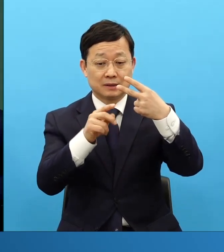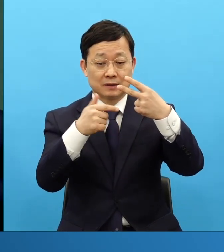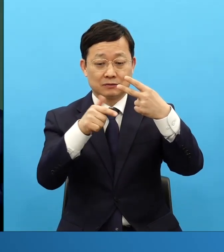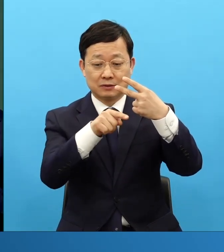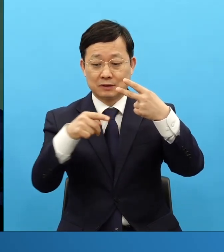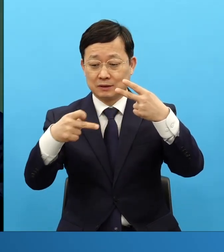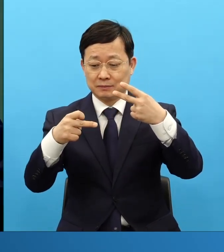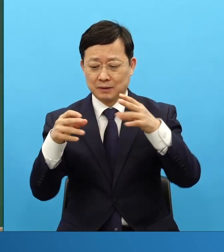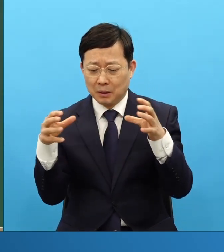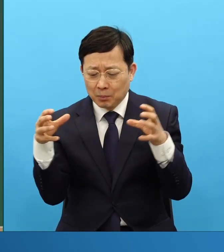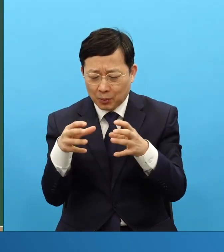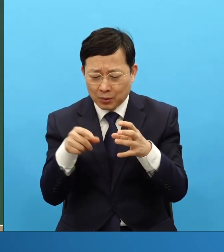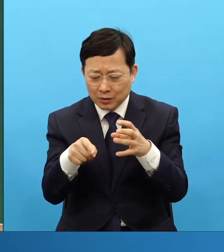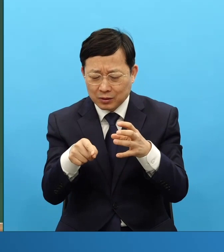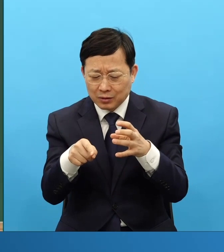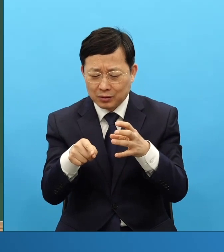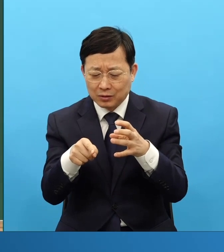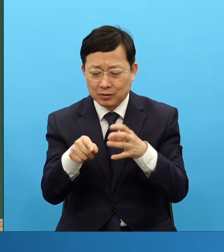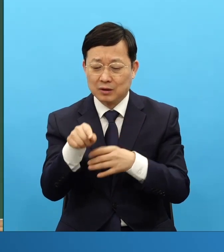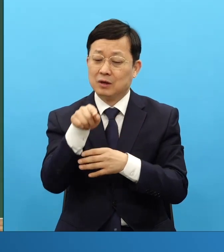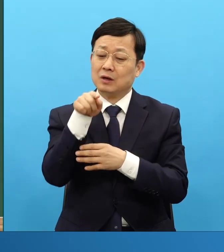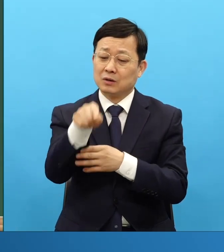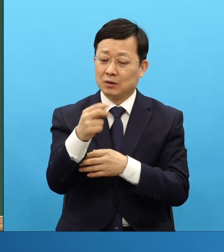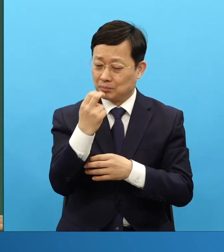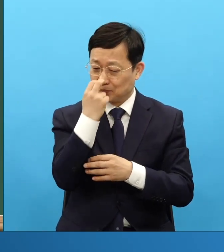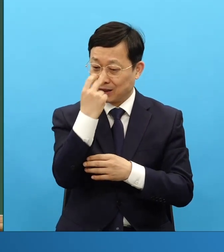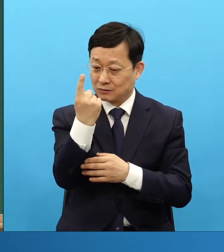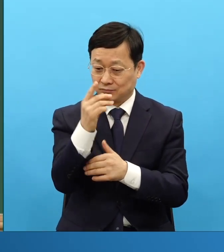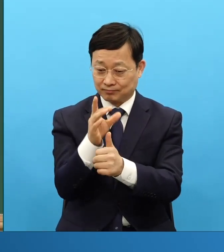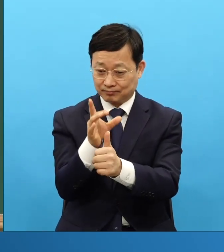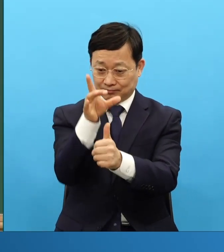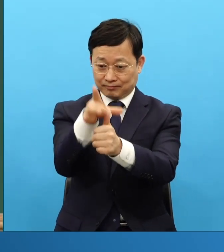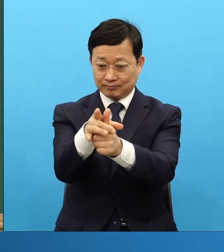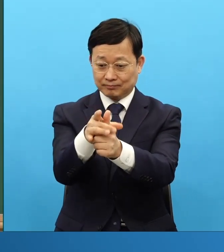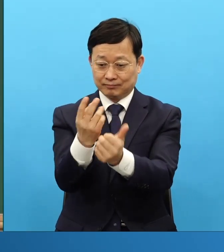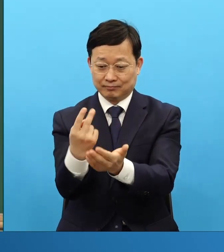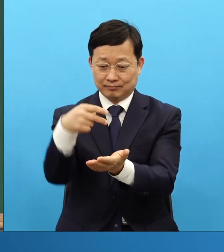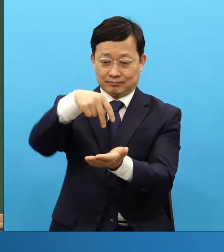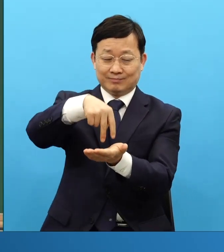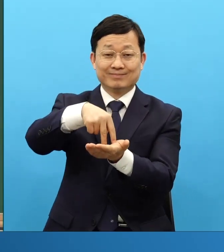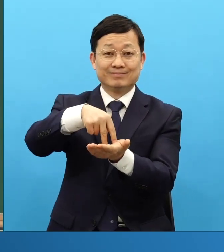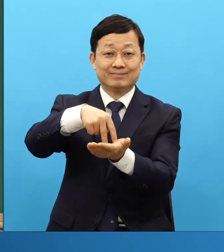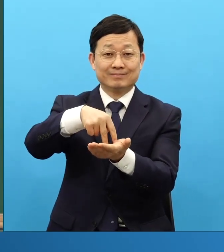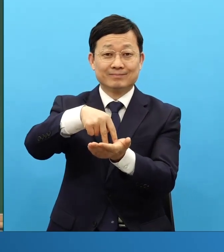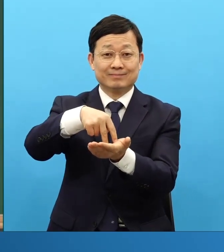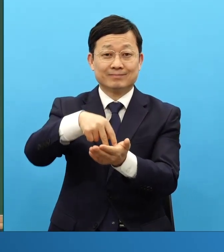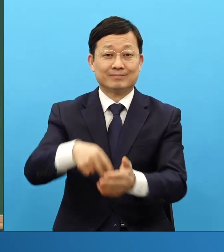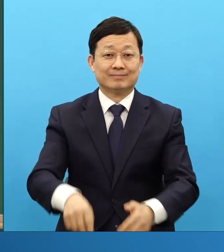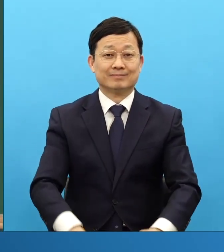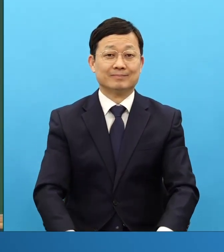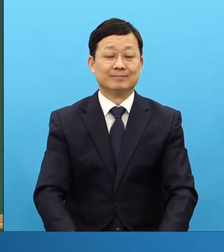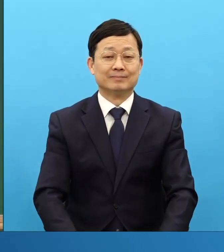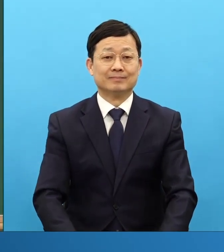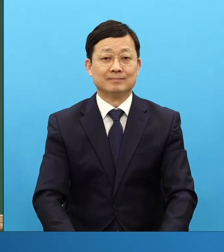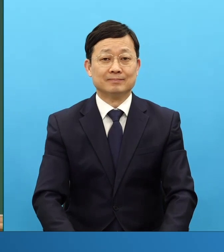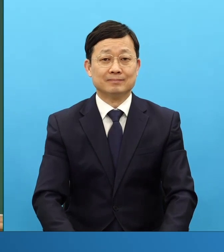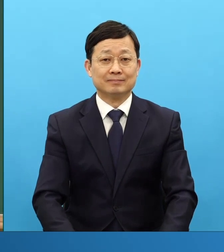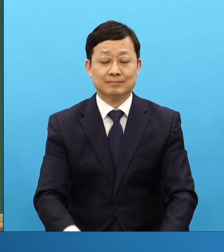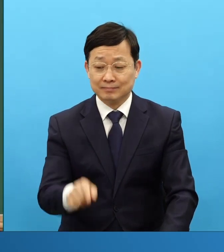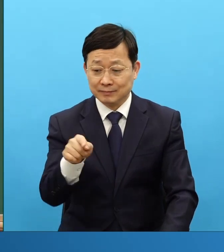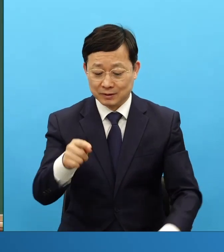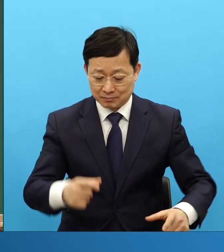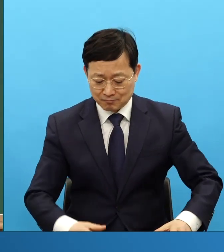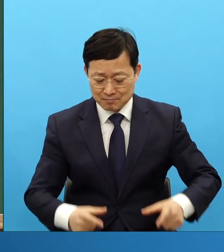Because this was the only way. 너를 파수꾼으로 세웠다. That I will raise you as a watchman. 그래서 파수꾼은 망대를